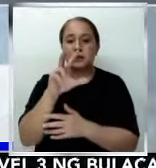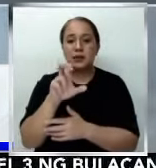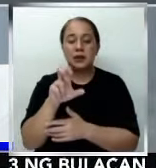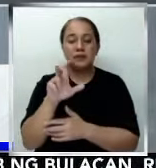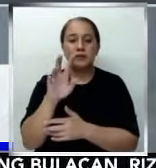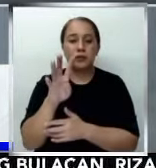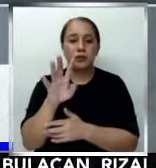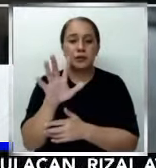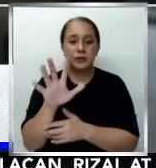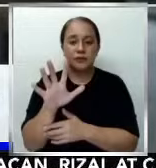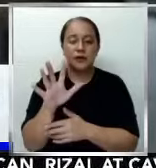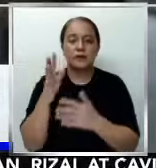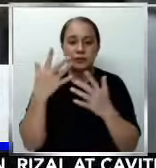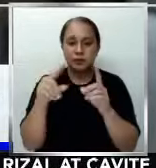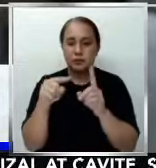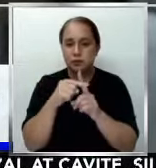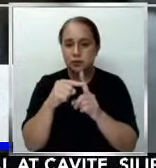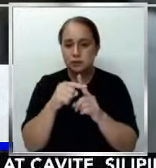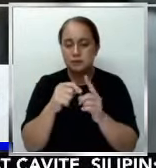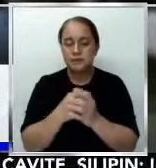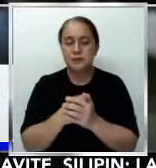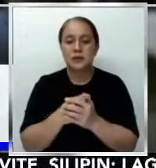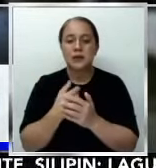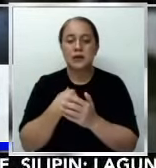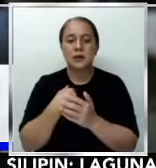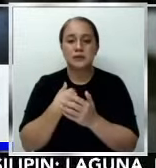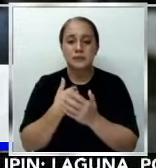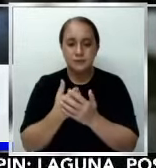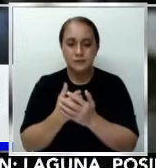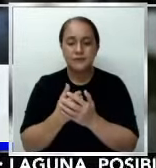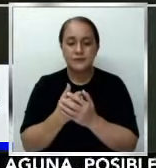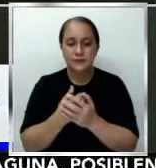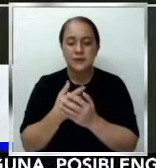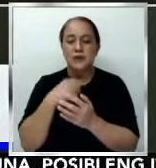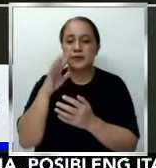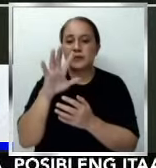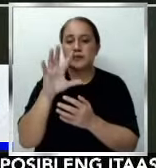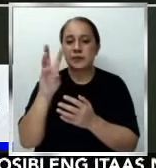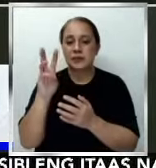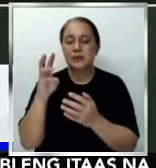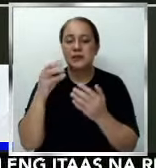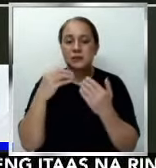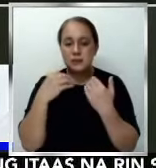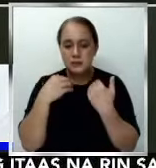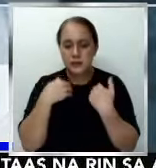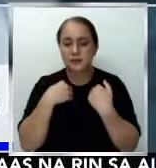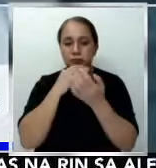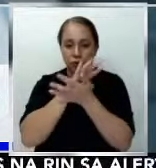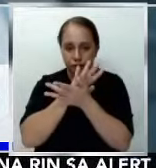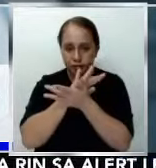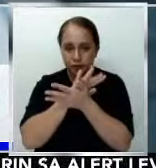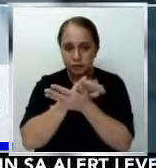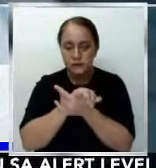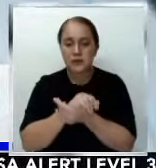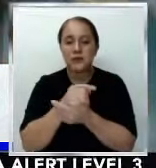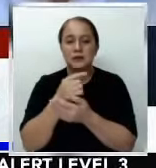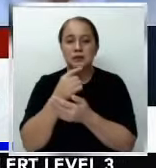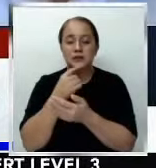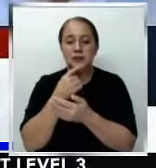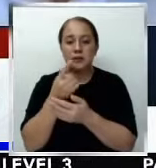345 ang nag-positive. At sa bilang na yan, 56 ang kumpirmadong tinamaan ng COVID base sa RT-PCR